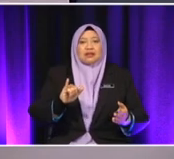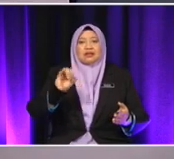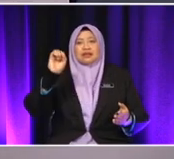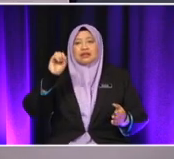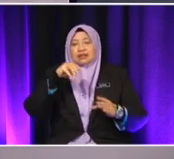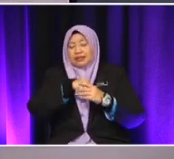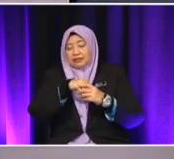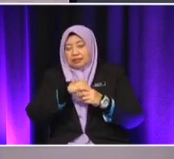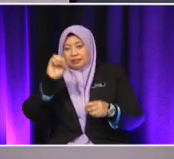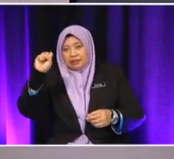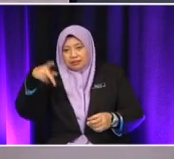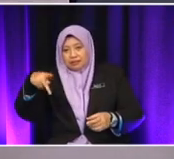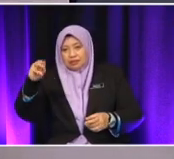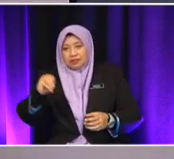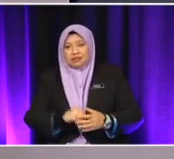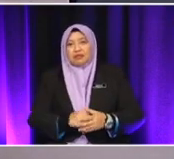ini